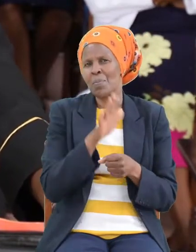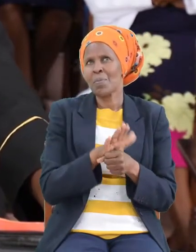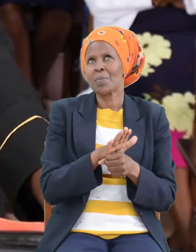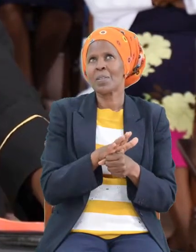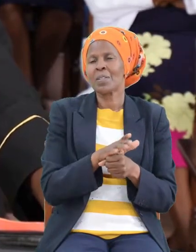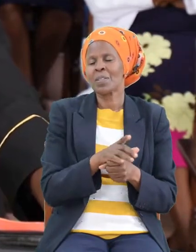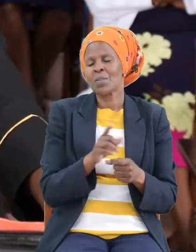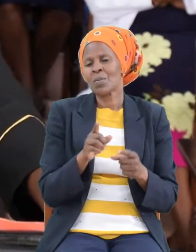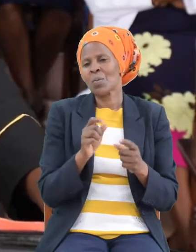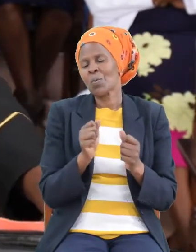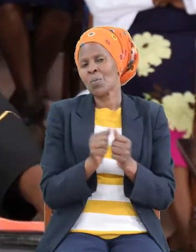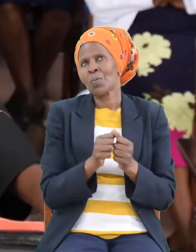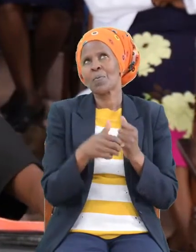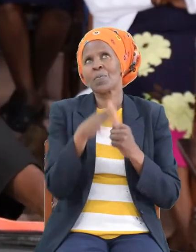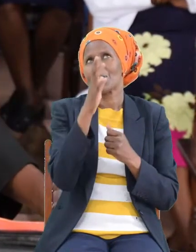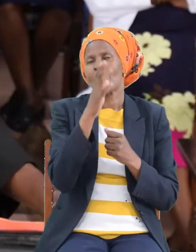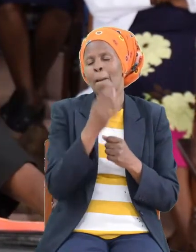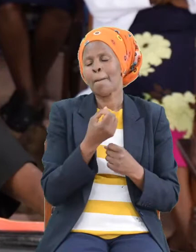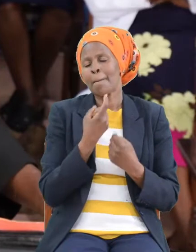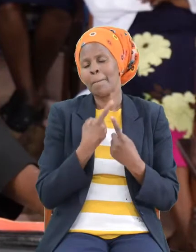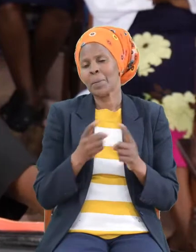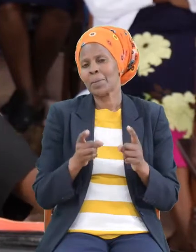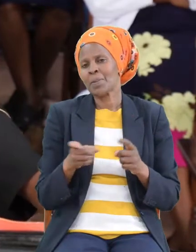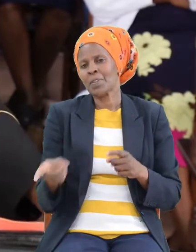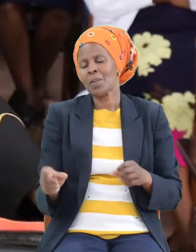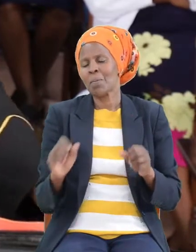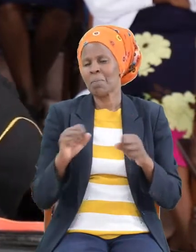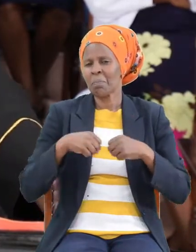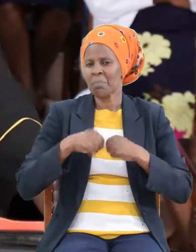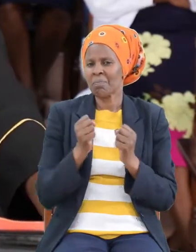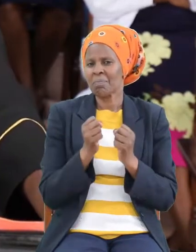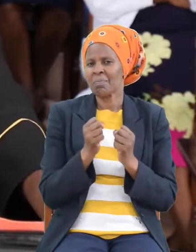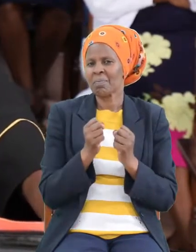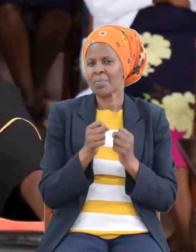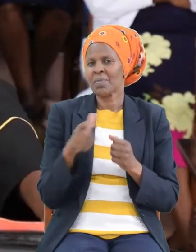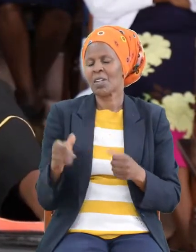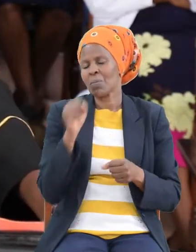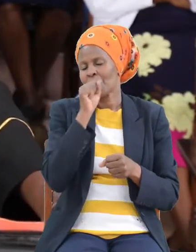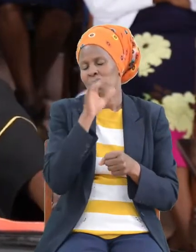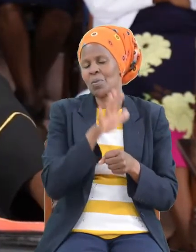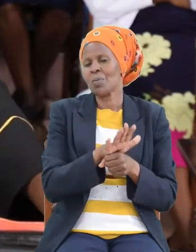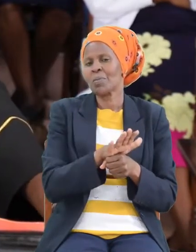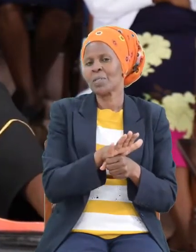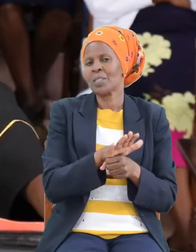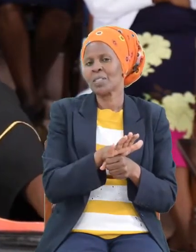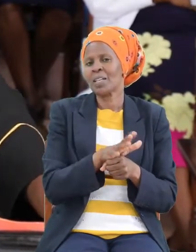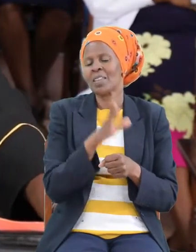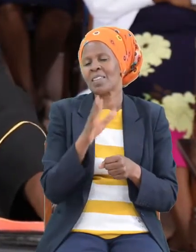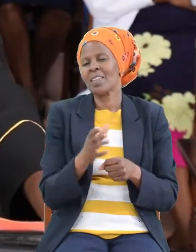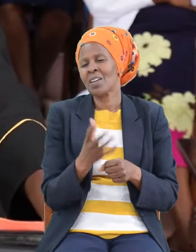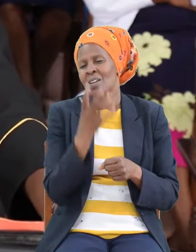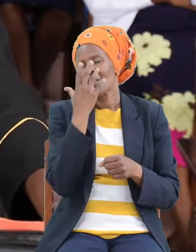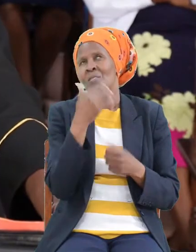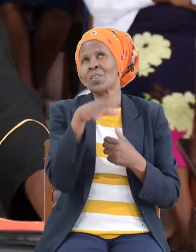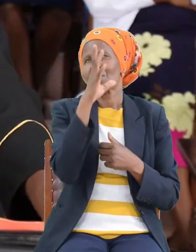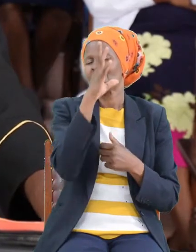Mungu, lakini wakavunja ile agano, wakaivunja na wakaasi Mungu, na